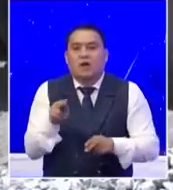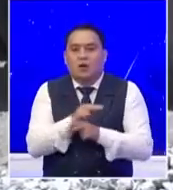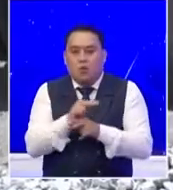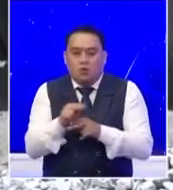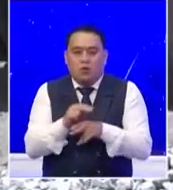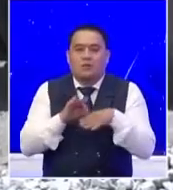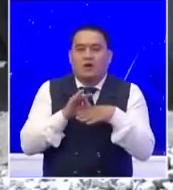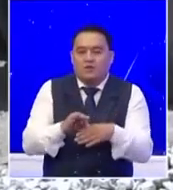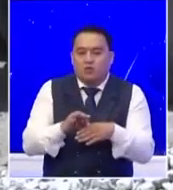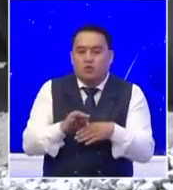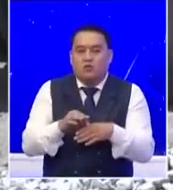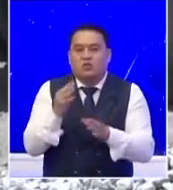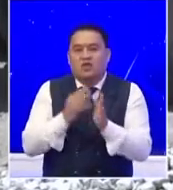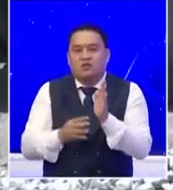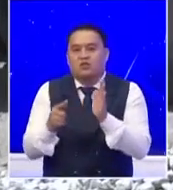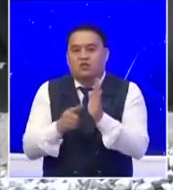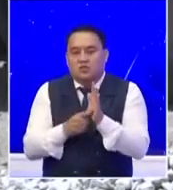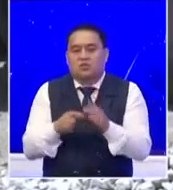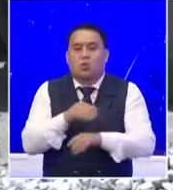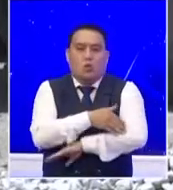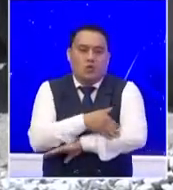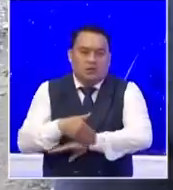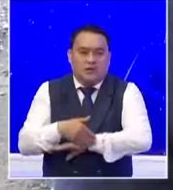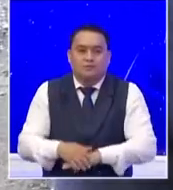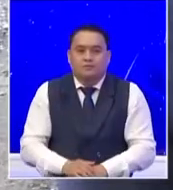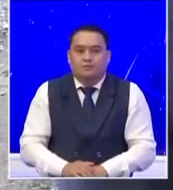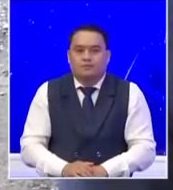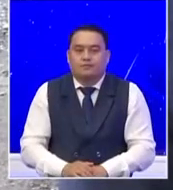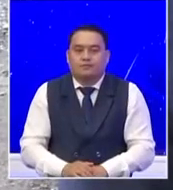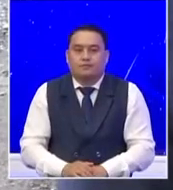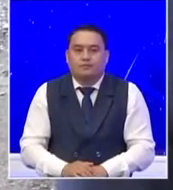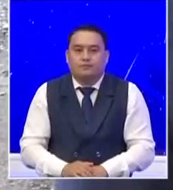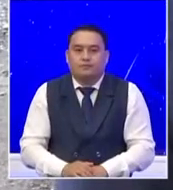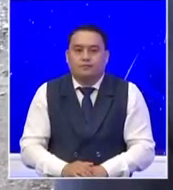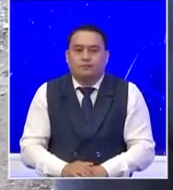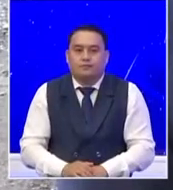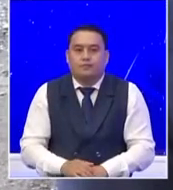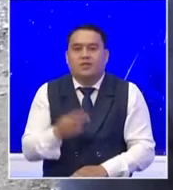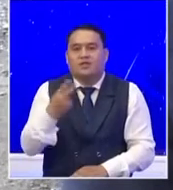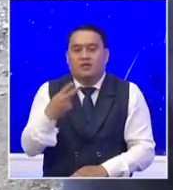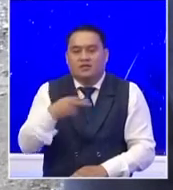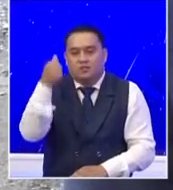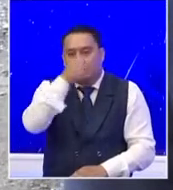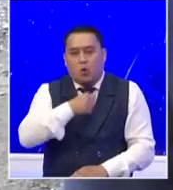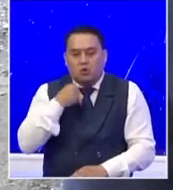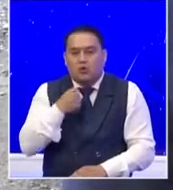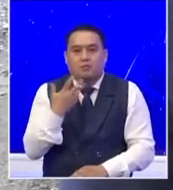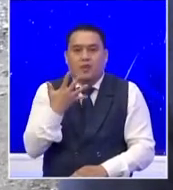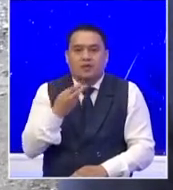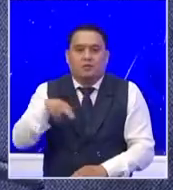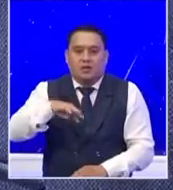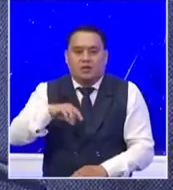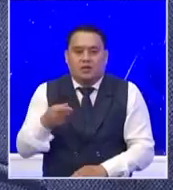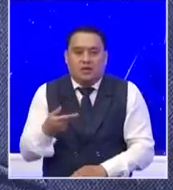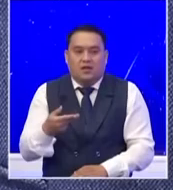дорожного полотна проведут на 97 улицах. 2020 год выделен на ремонт дорог и содержание 5,1